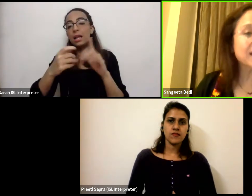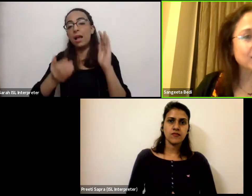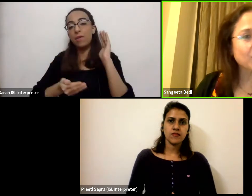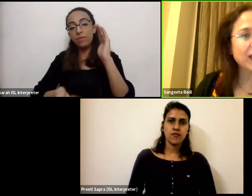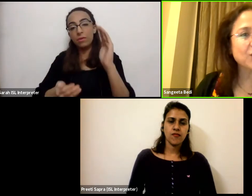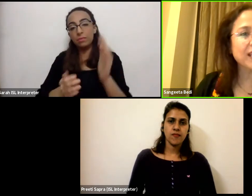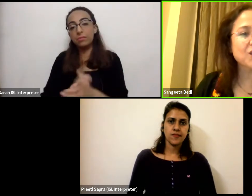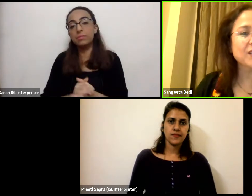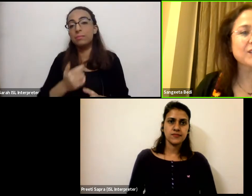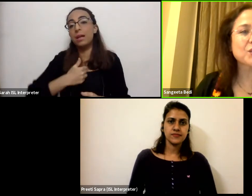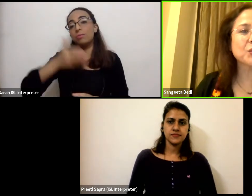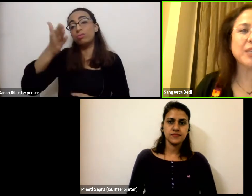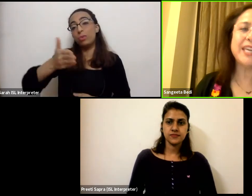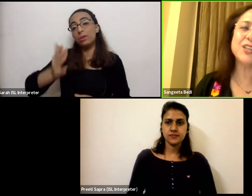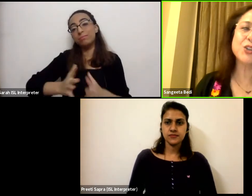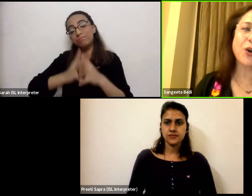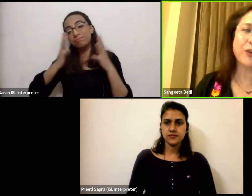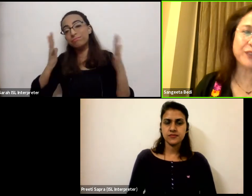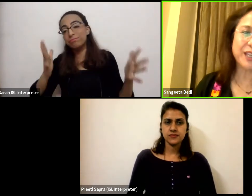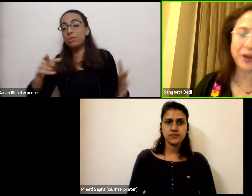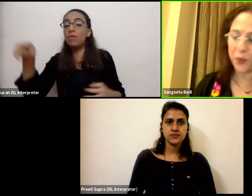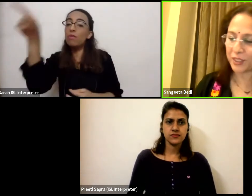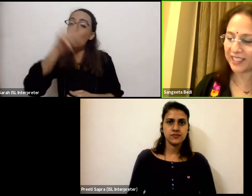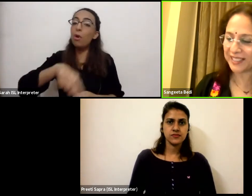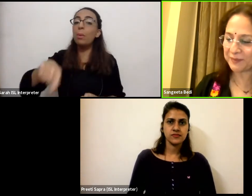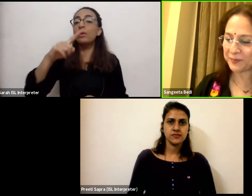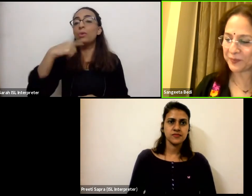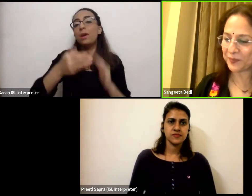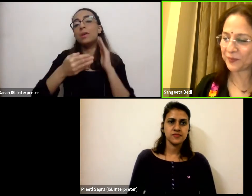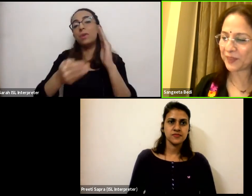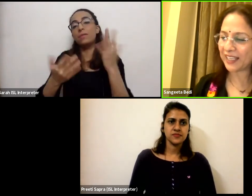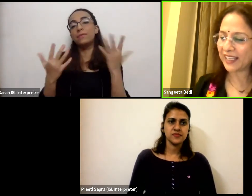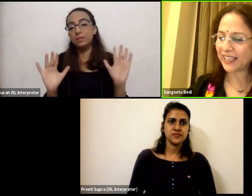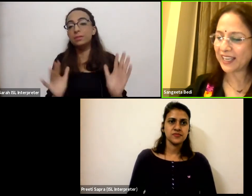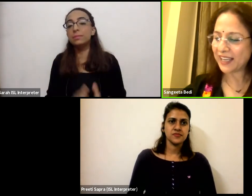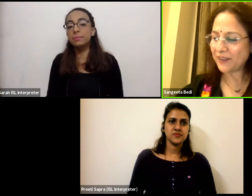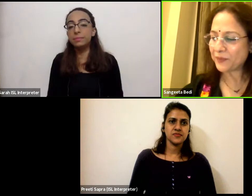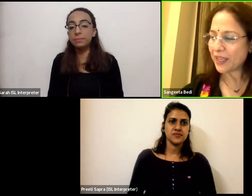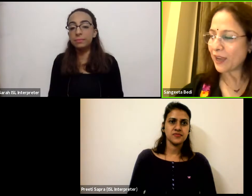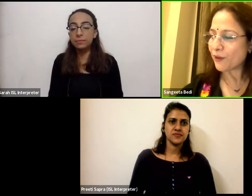again, hearty congratulations to each of the awardees.